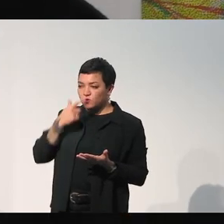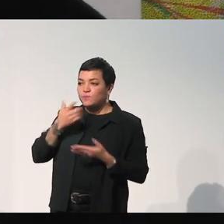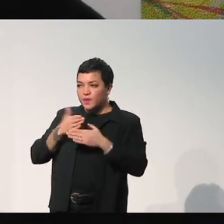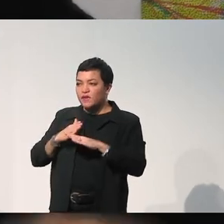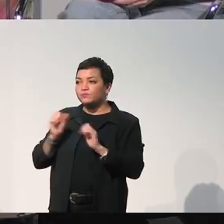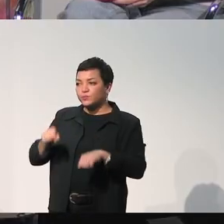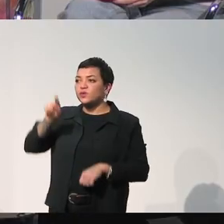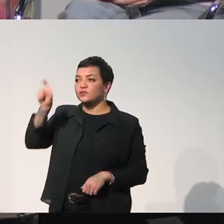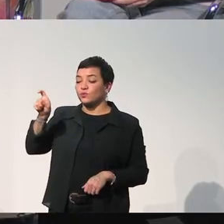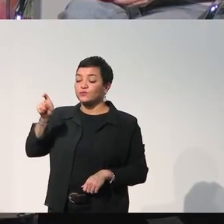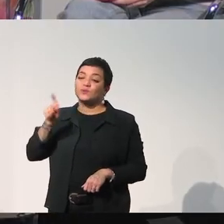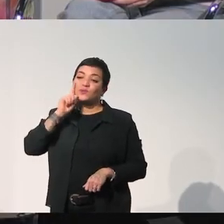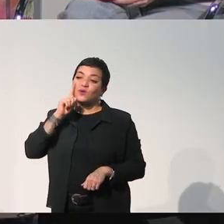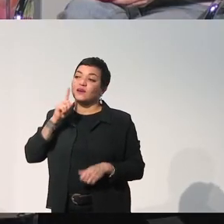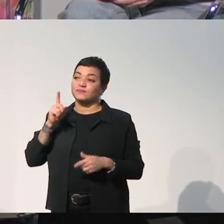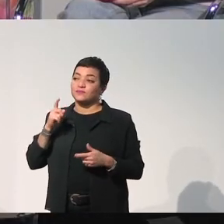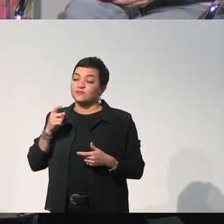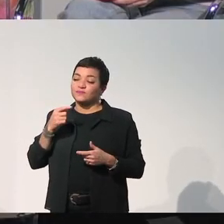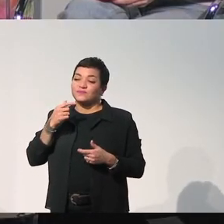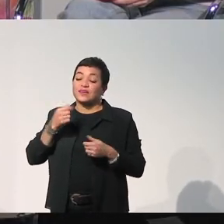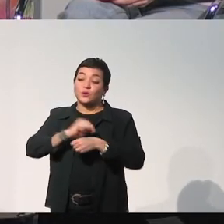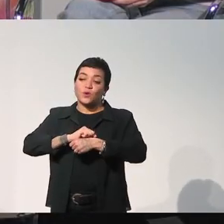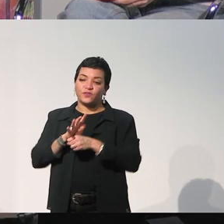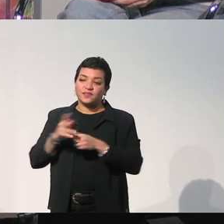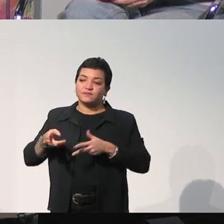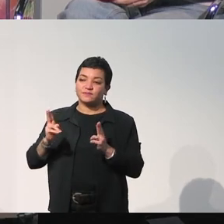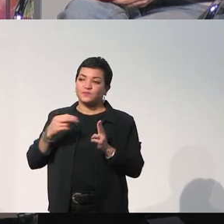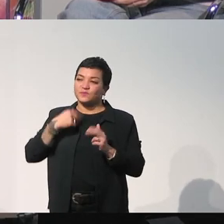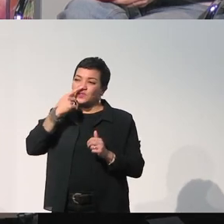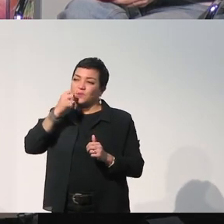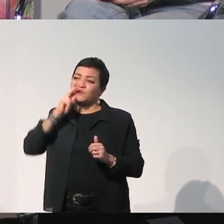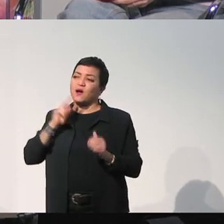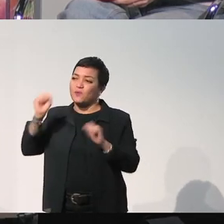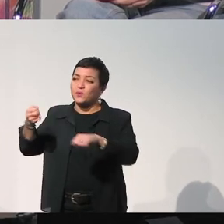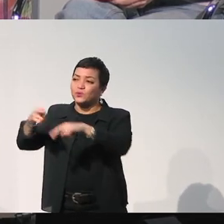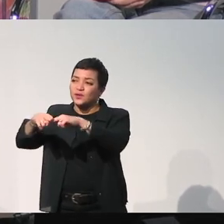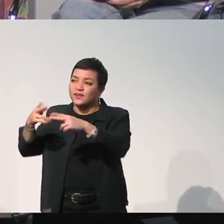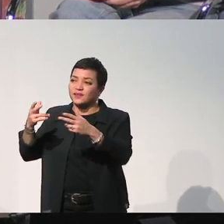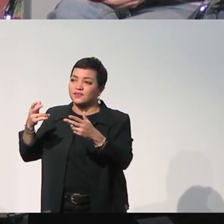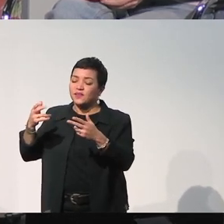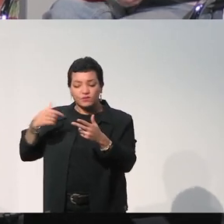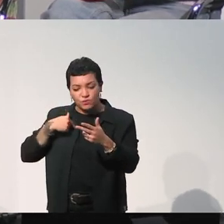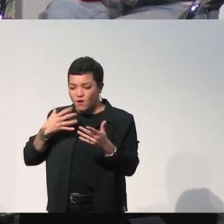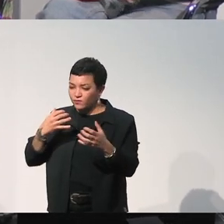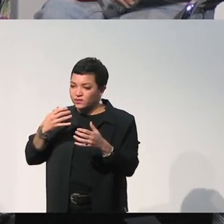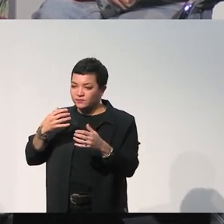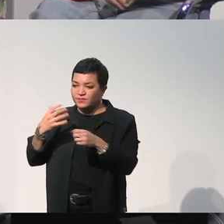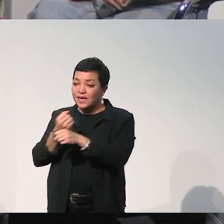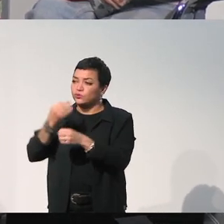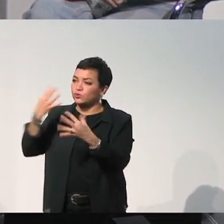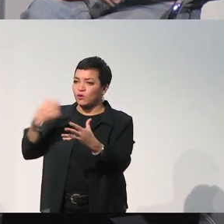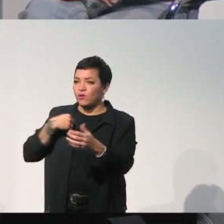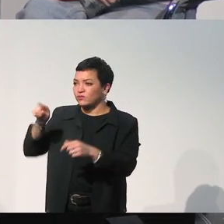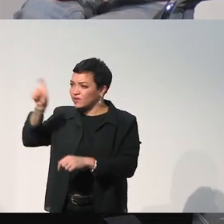plus le Covid, de voir ses parents peut-être mourir aussi, ça aide beaucoup à accélérer le moment où on se dit, bon, maintenant, il est temps que tu y ailles et que tu poses la question. Même si, et vous le